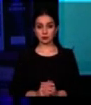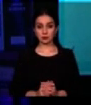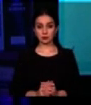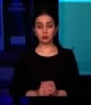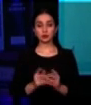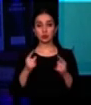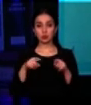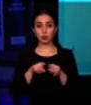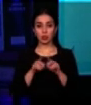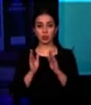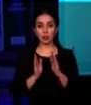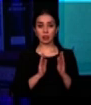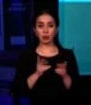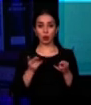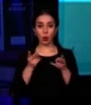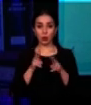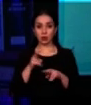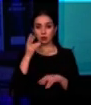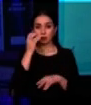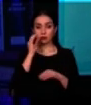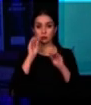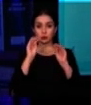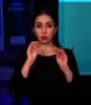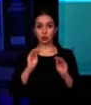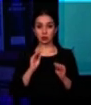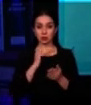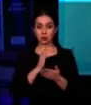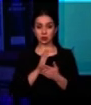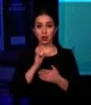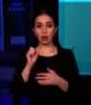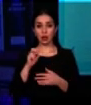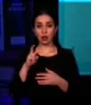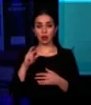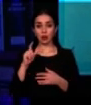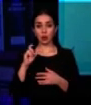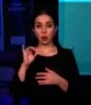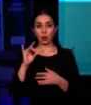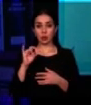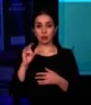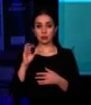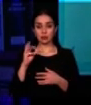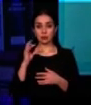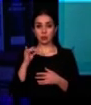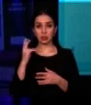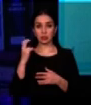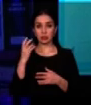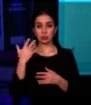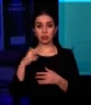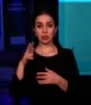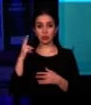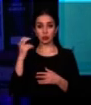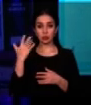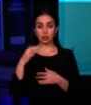Xuddi shu tartibda qolgan rasmlarni ham joylashtirib chiqaramiz. Al-Xorazmiyni rasmini 250 ga